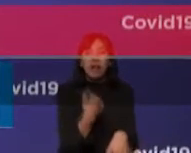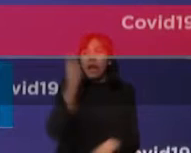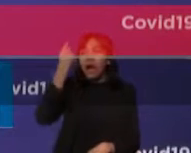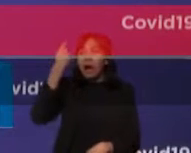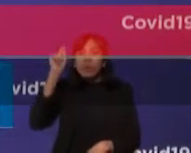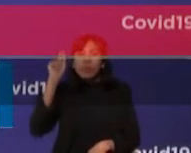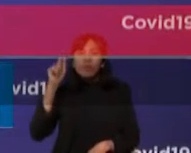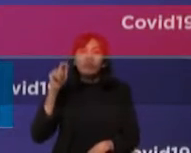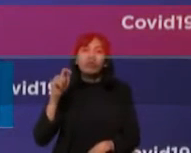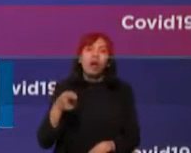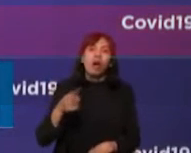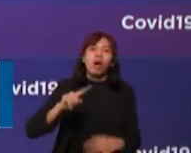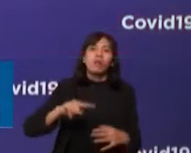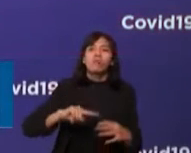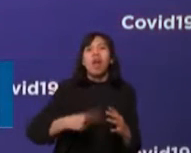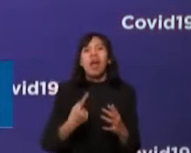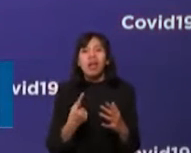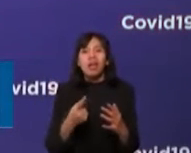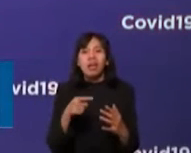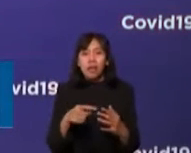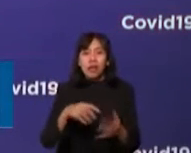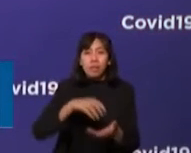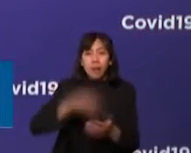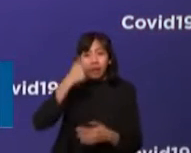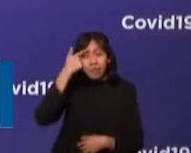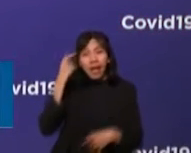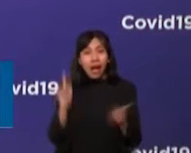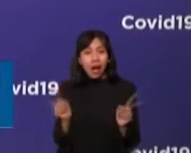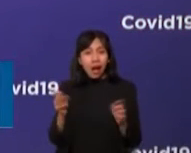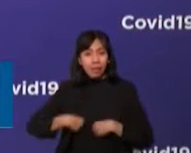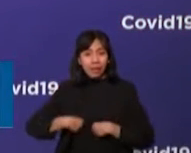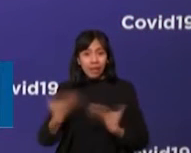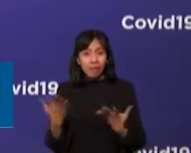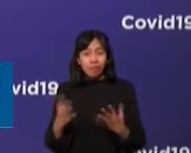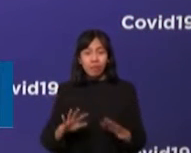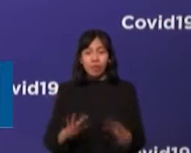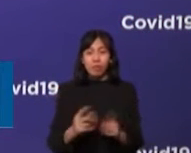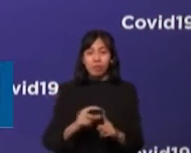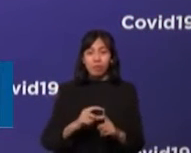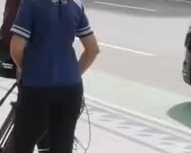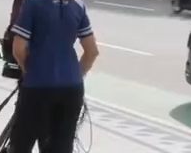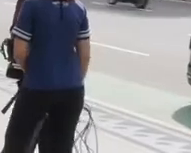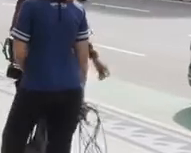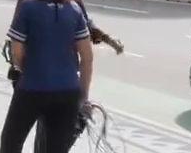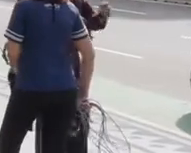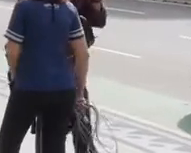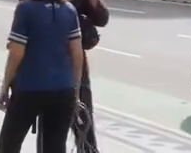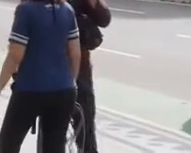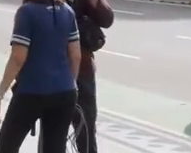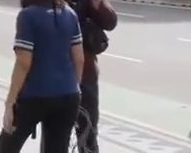Kampus-kampus akan mulai perkuliahan. Pondok pesantren pun juga sebentar lagi anak-anak kita akan memasuki